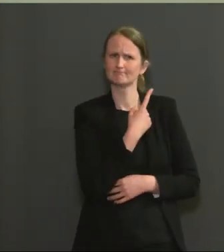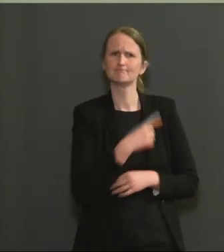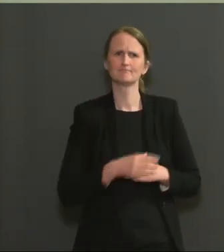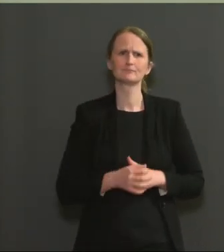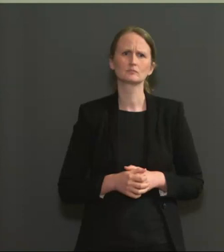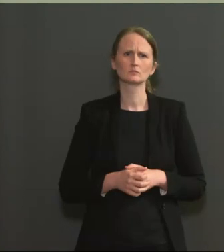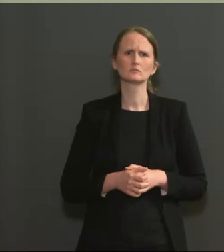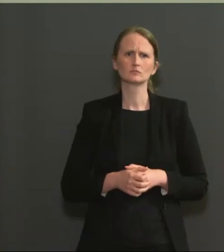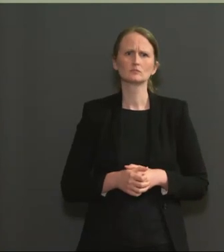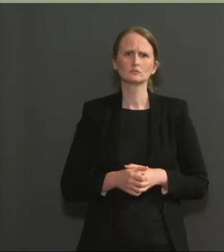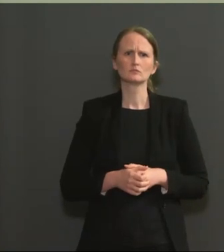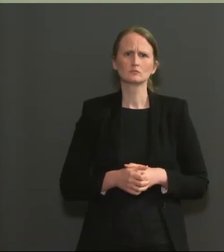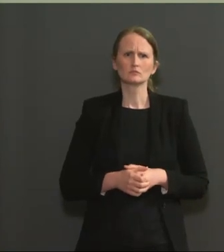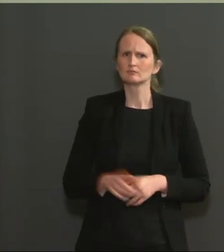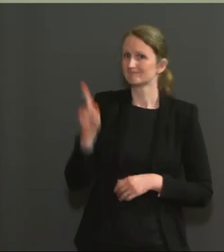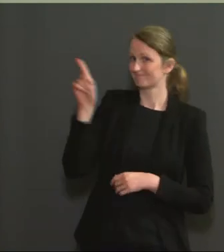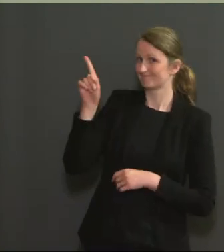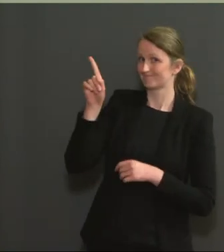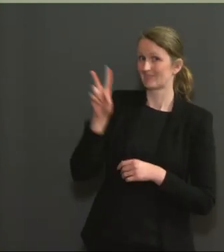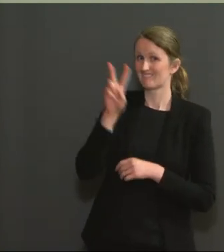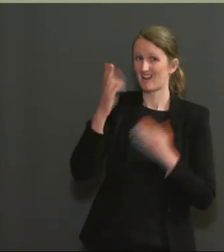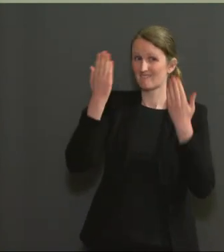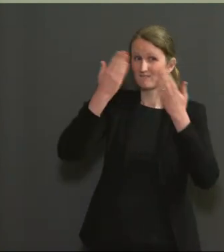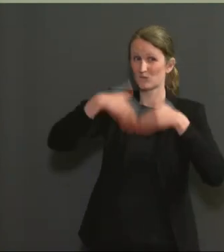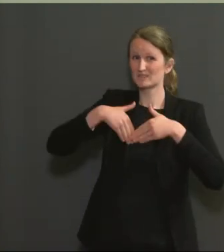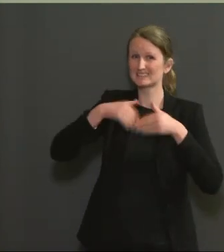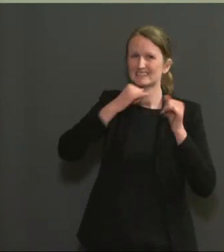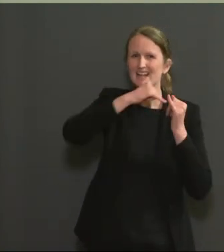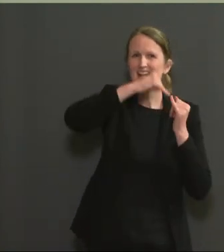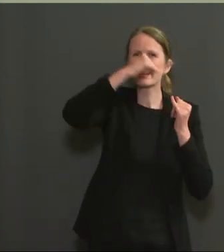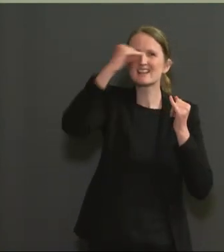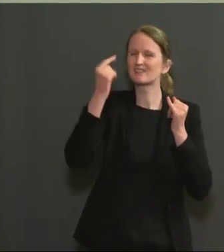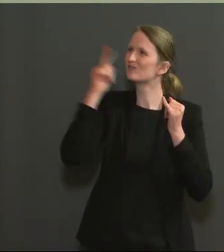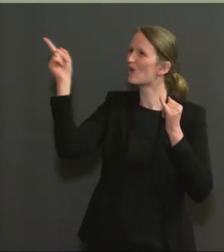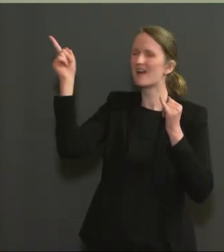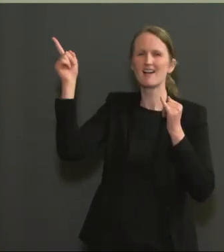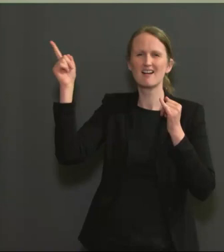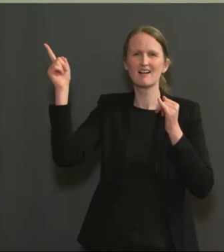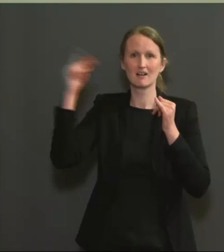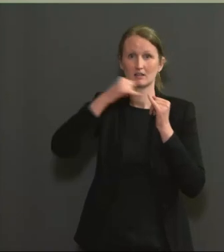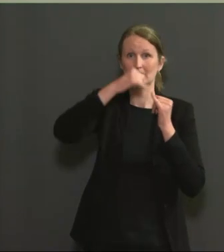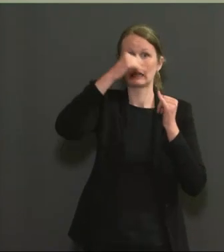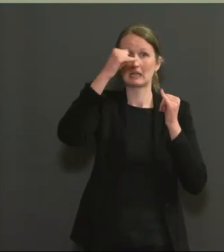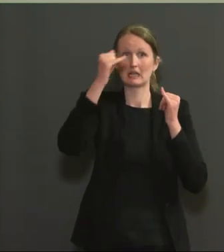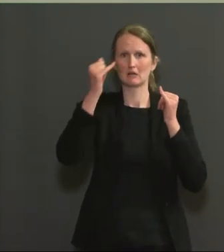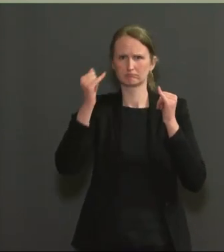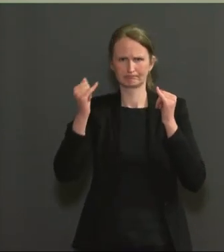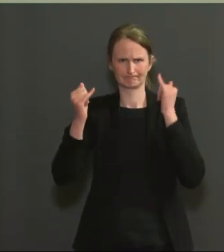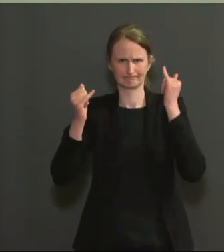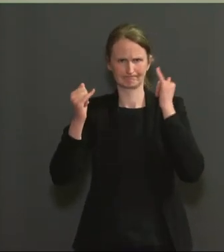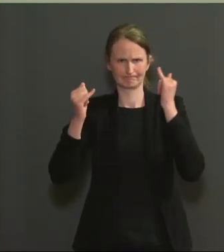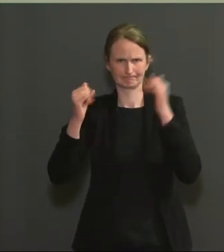stagne et reste plus ou moins horizontale effectivement depuis quelques jours si on prend par rapport à une moyenne hebdomadaire on